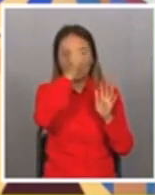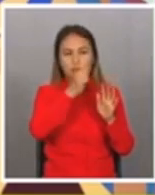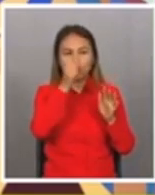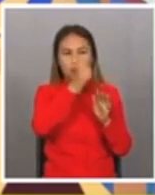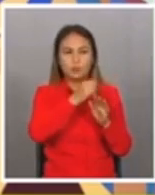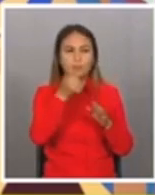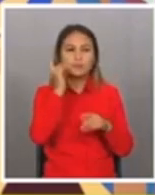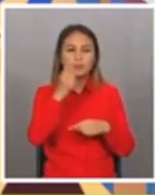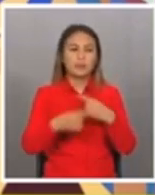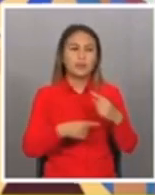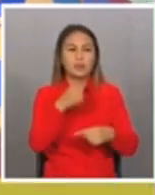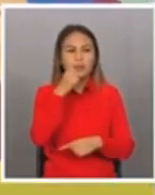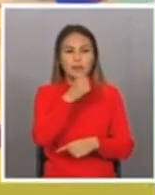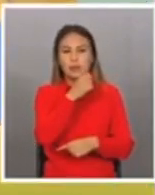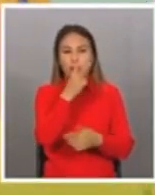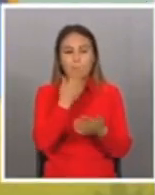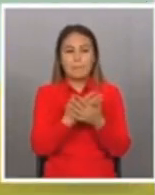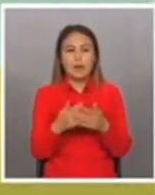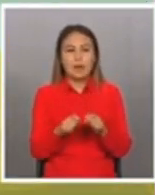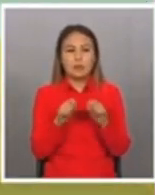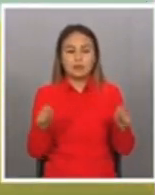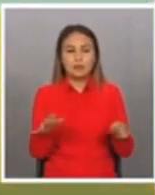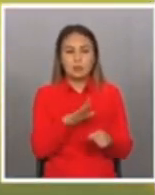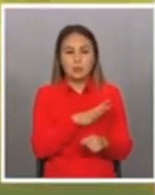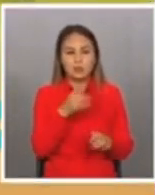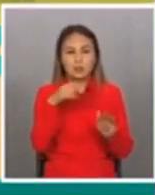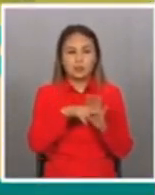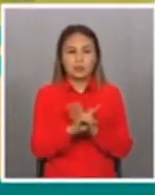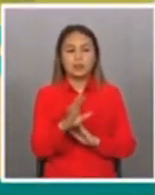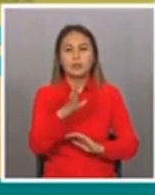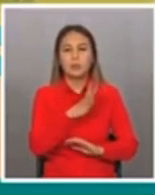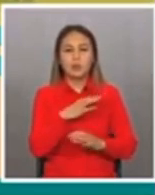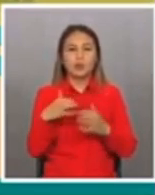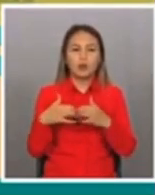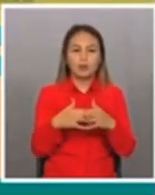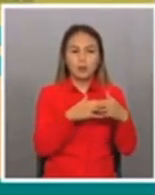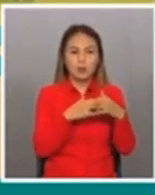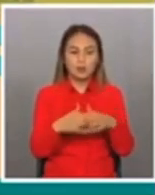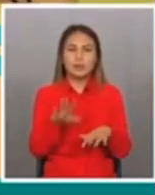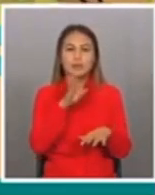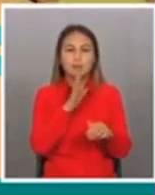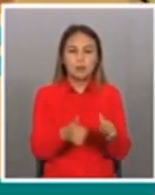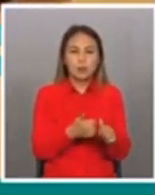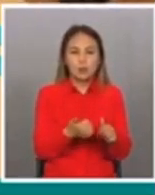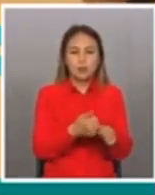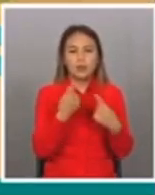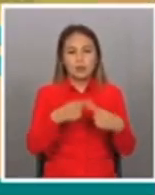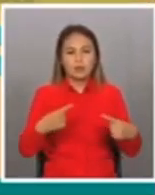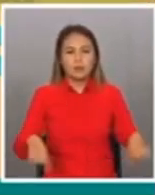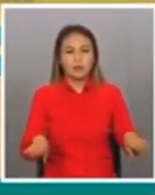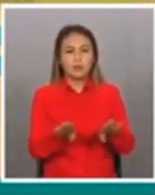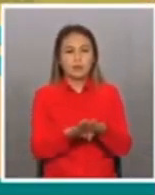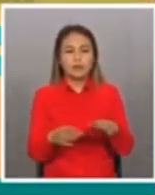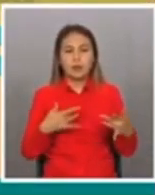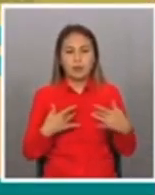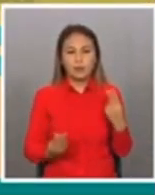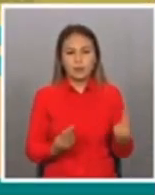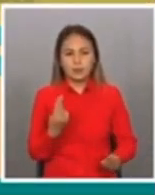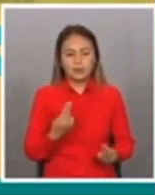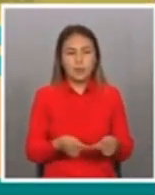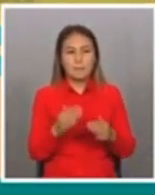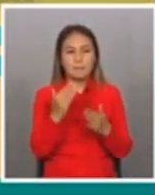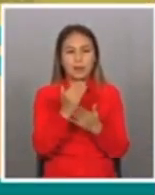цирк ғимараты ашылды. Теңгелу, көкпар тарту, қыз қуу сияқты қазақтың ұлттық ойындары негізінде